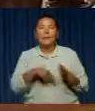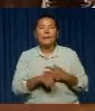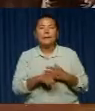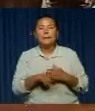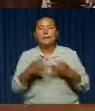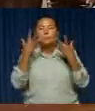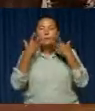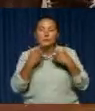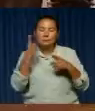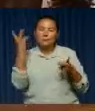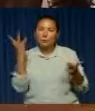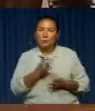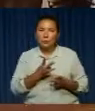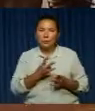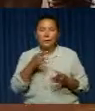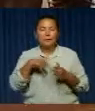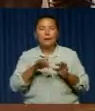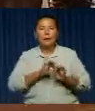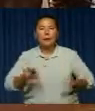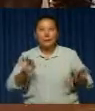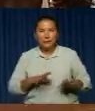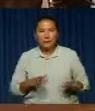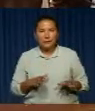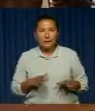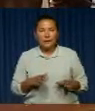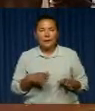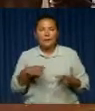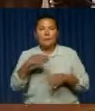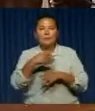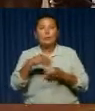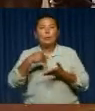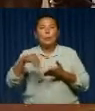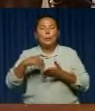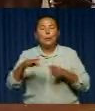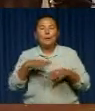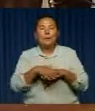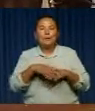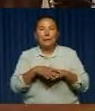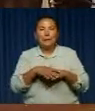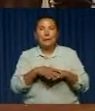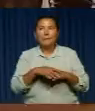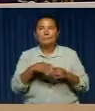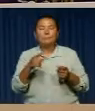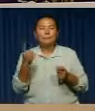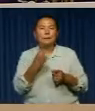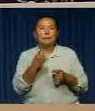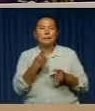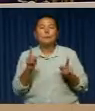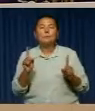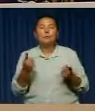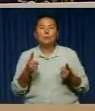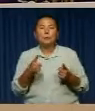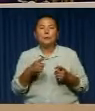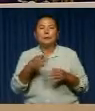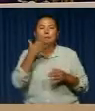Жеміс-жидектің міндетті түрде, бұл жерде айтам, сыртта сатылған жеміс-жидекті алмасын деп айтам мен біріншіден. Себебі